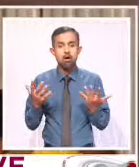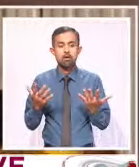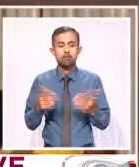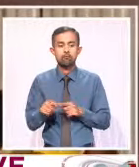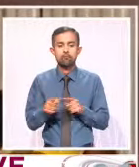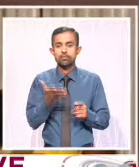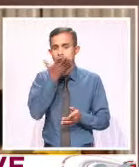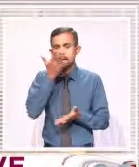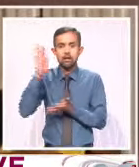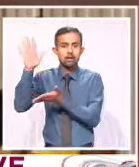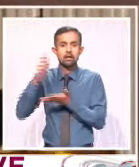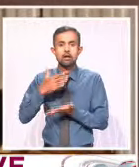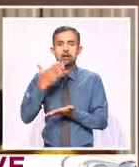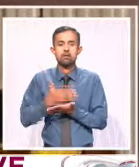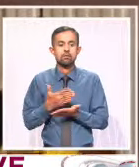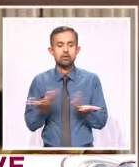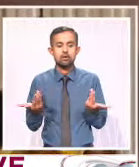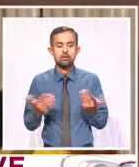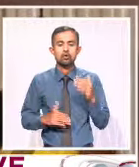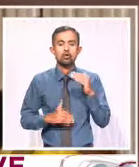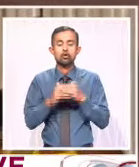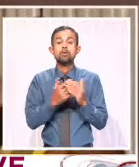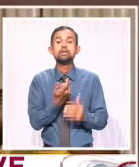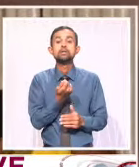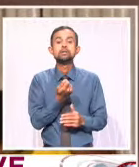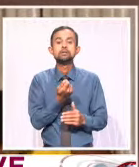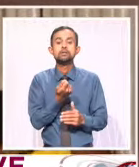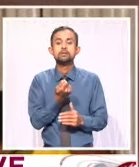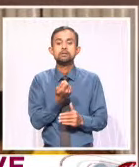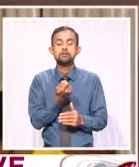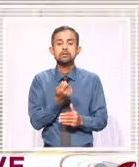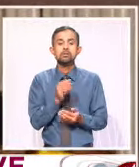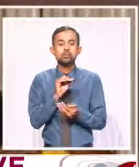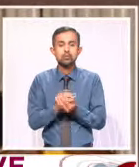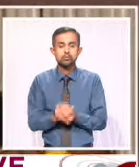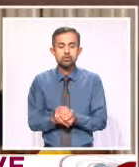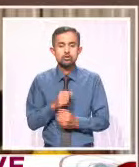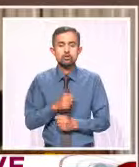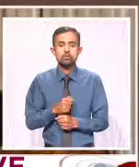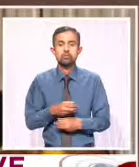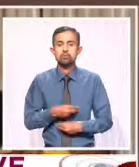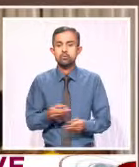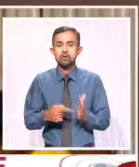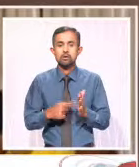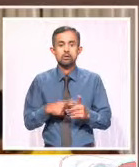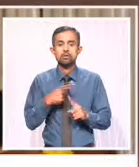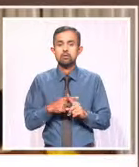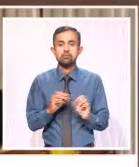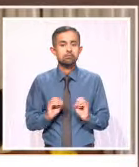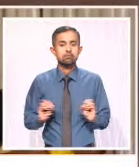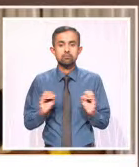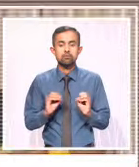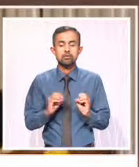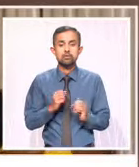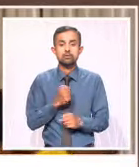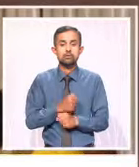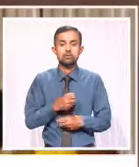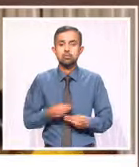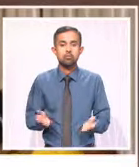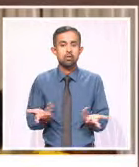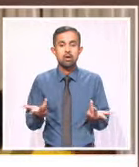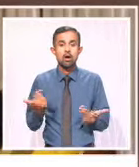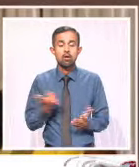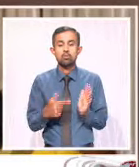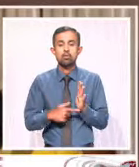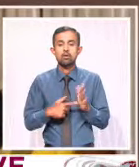වගේම සීනි ආනයනය නවත්වලා නැහැ. ඒ නිසා උපරිම සිල්ලර මිල නියම කිරීම මගින් ආරක්ෂා කළේ රජයට අහිමි වෙන බදු මුදලක් නෙවෙයි. මේ රජයට අහිමි වෙන්නේ නැහැ. හැබැයි